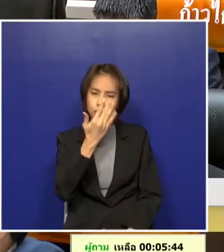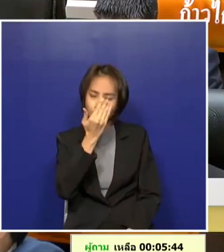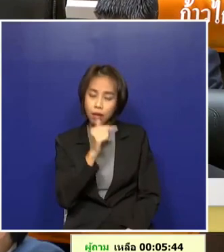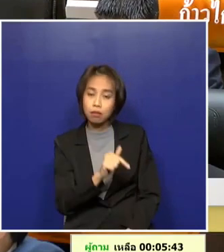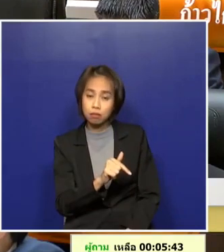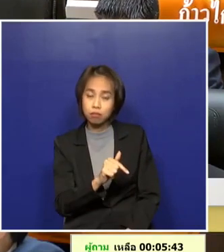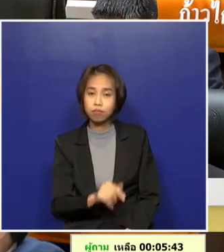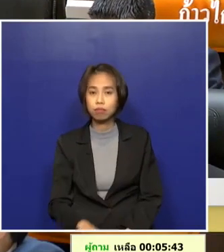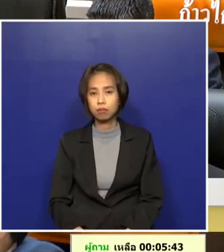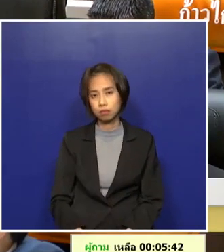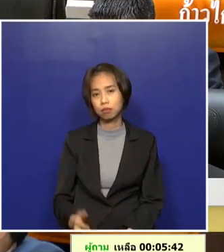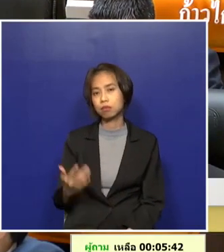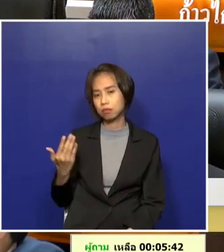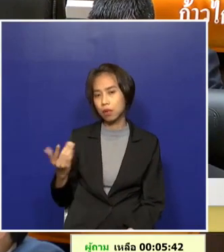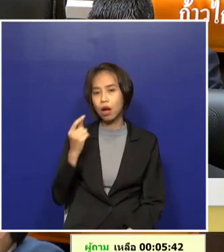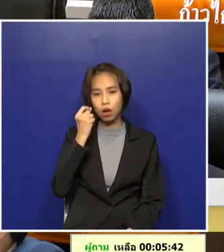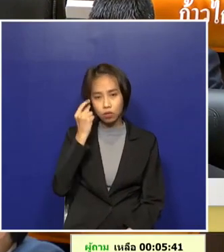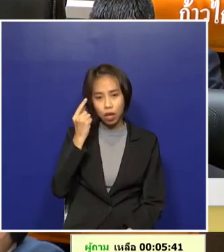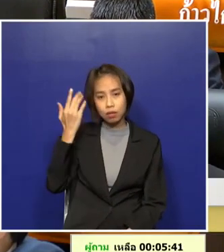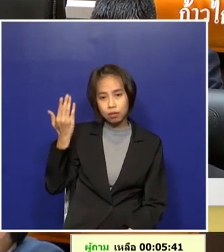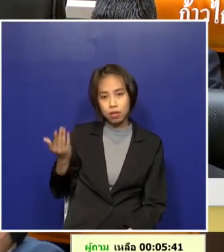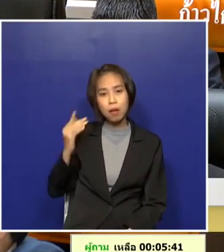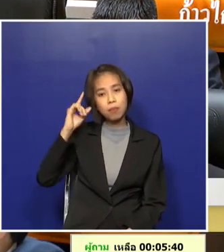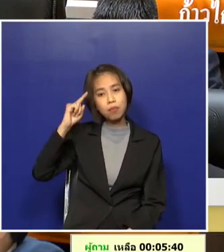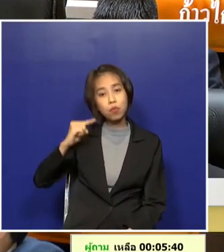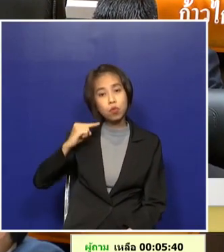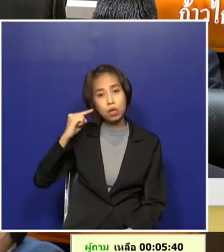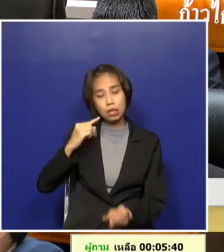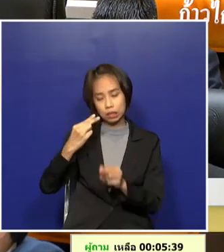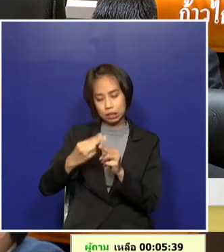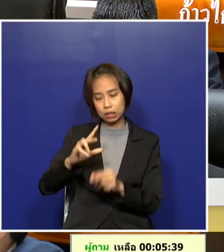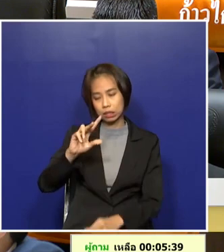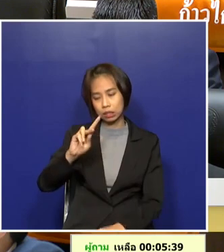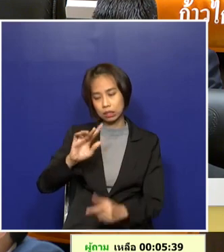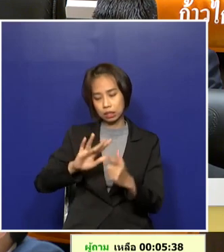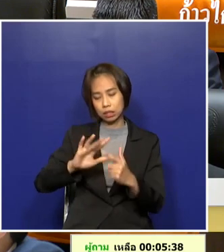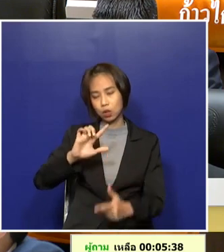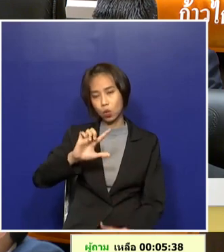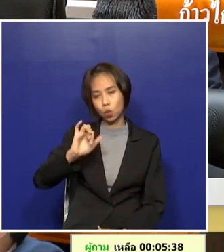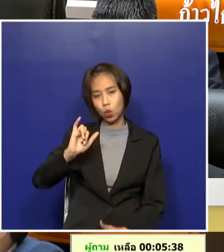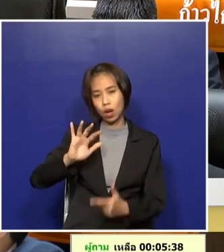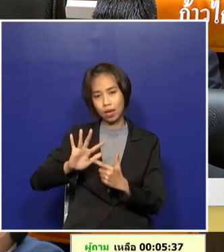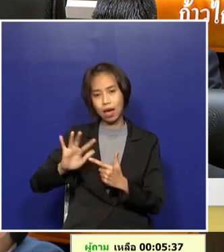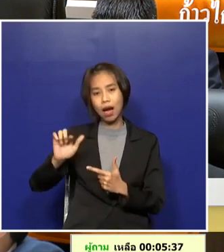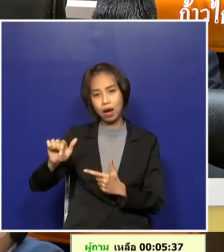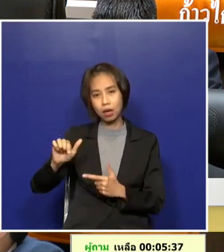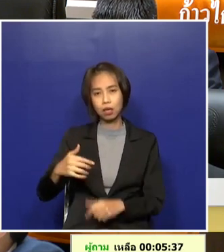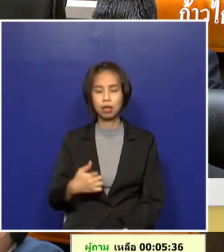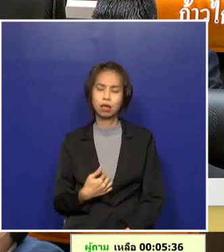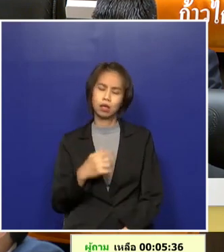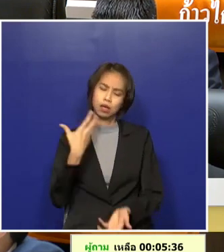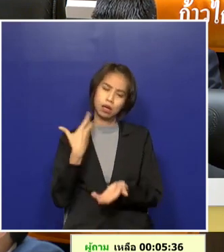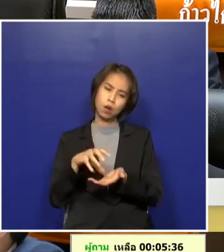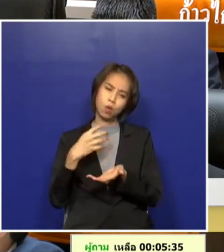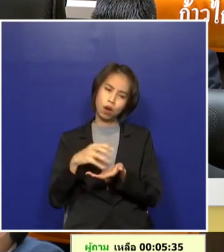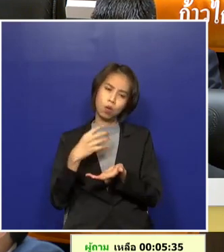าที่นางสาวกุลยาตันติเตมิตรเนี่ยโฆษกกระทรวงการคลังมาพูดเนี่ยก็ประมาณว่า